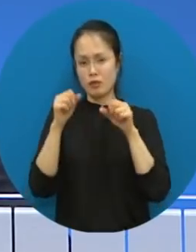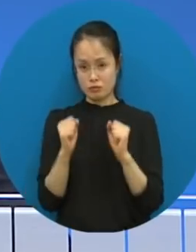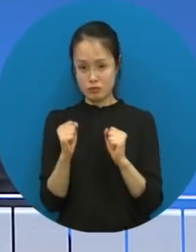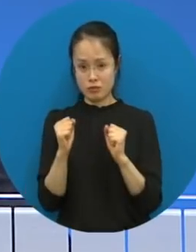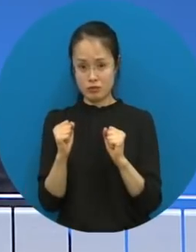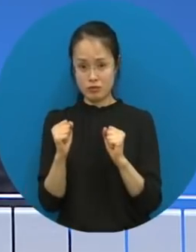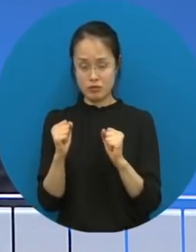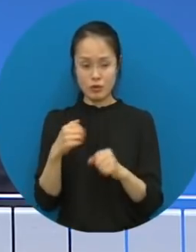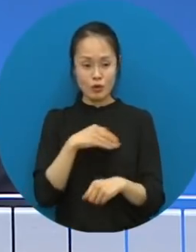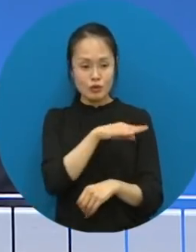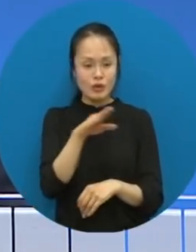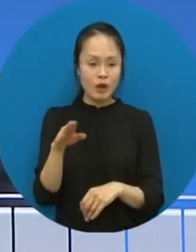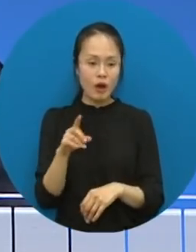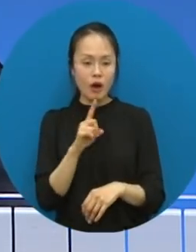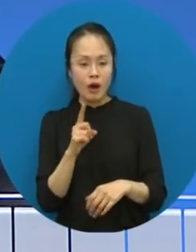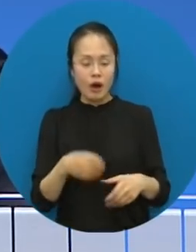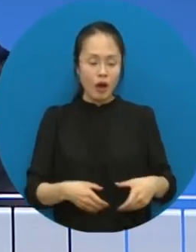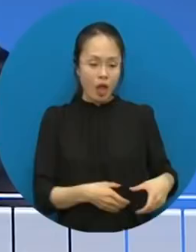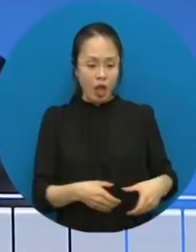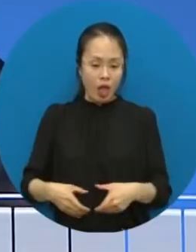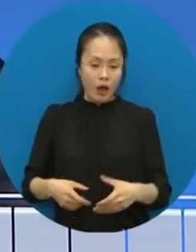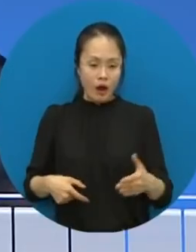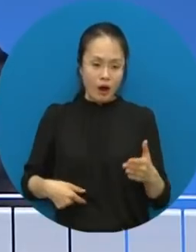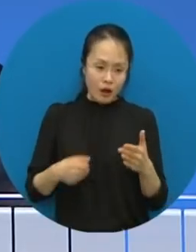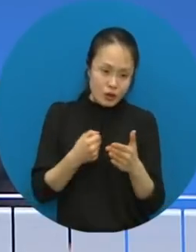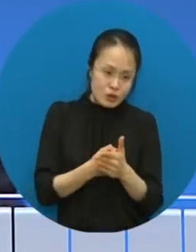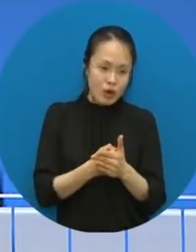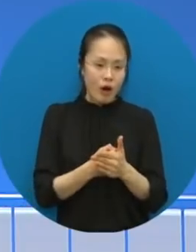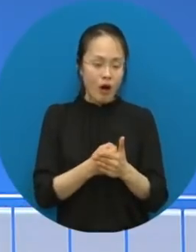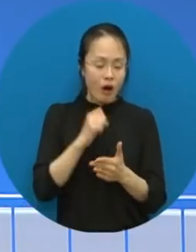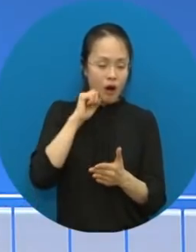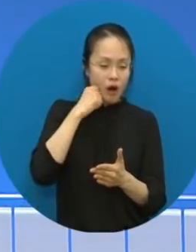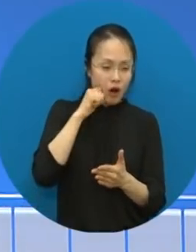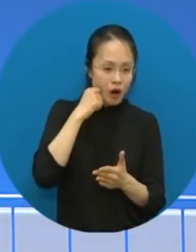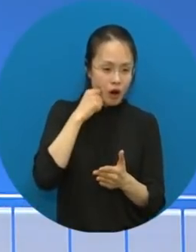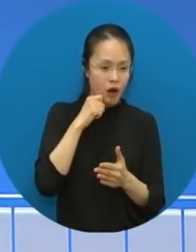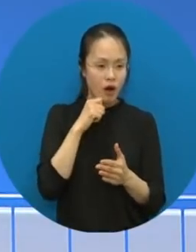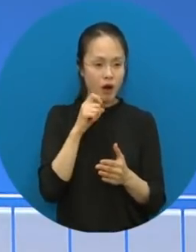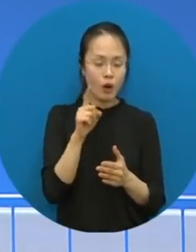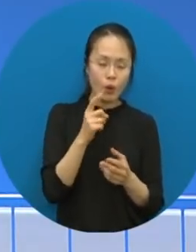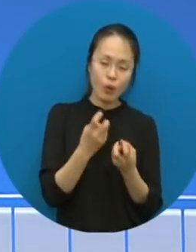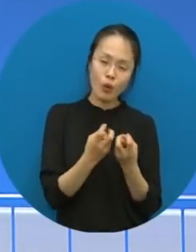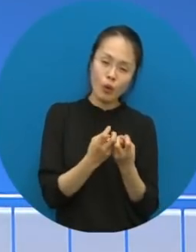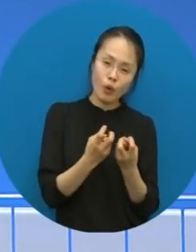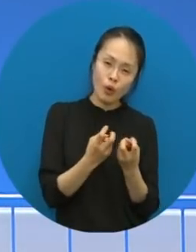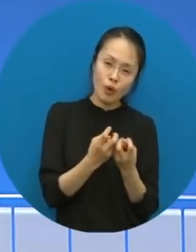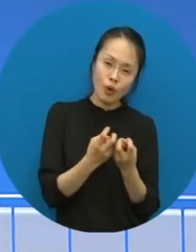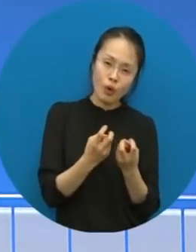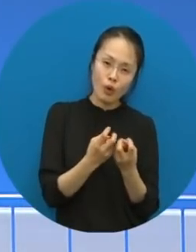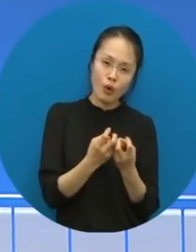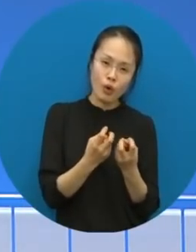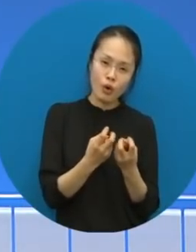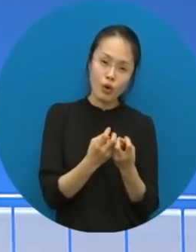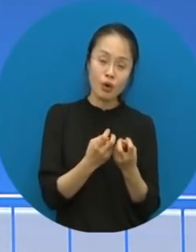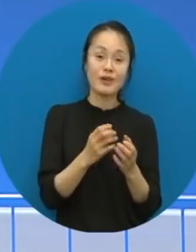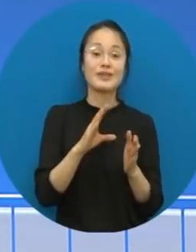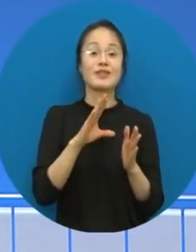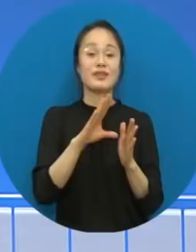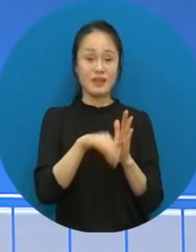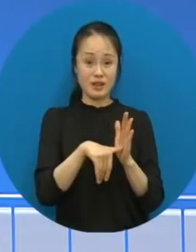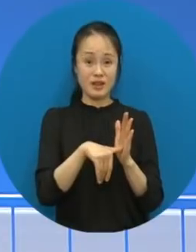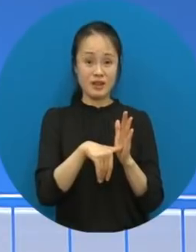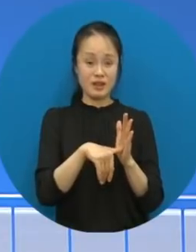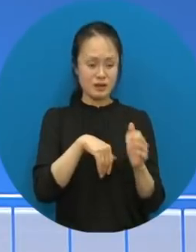그 순간에 말이에요, 우리가 결정하는 그 떨리는 그 순간에 아브라함은 혼자서 그냥 막 이렇게 하고 있는데 말이죠,